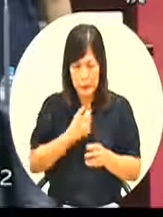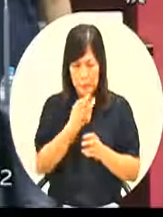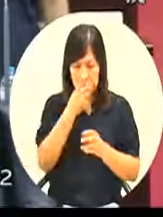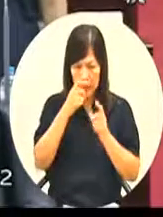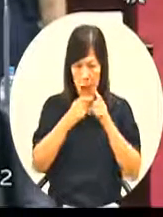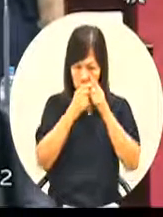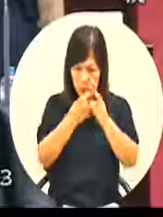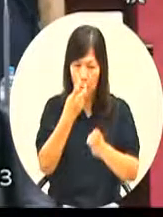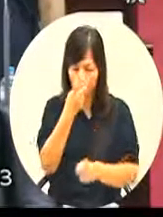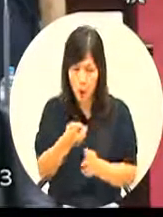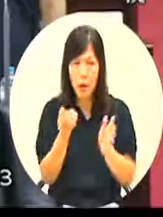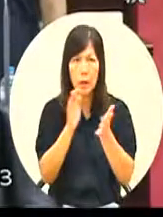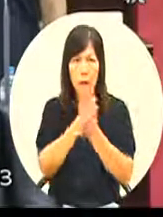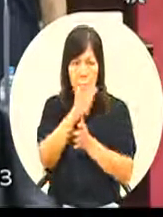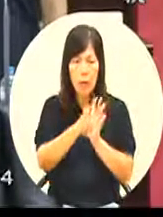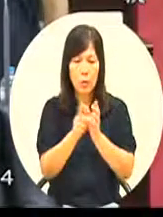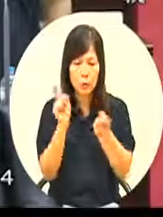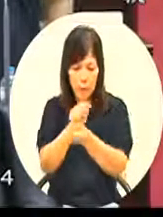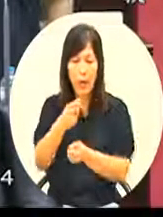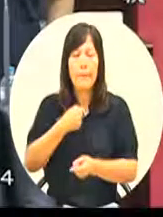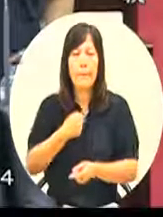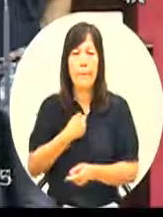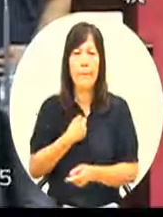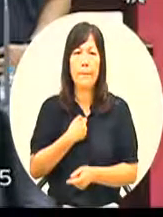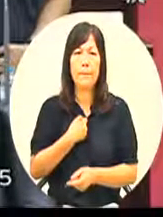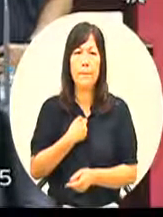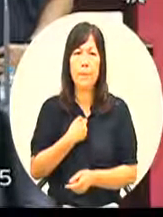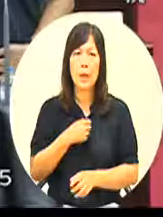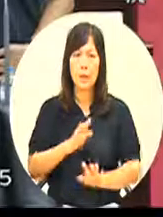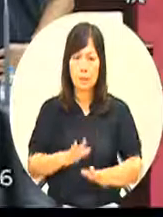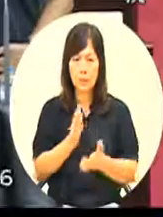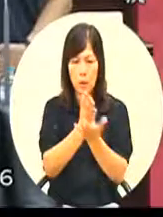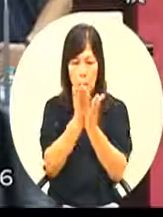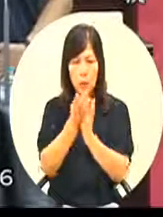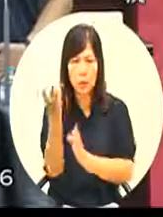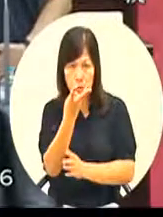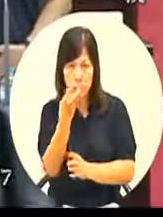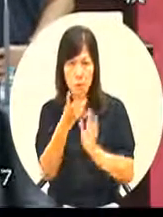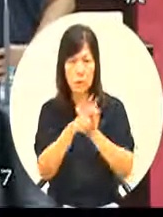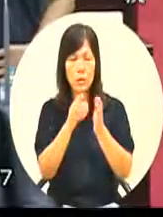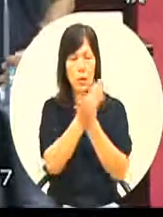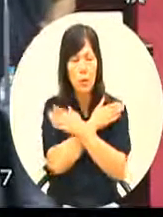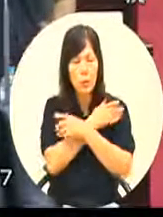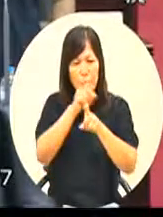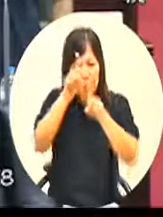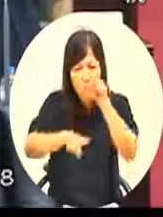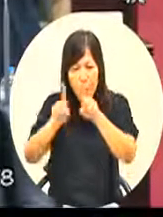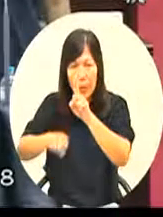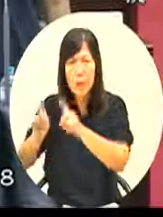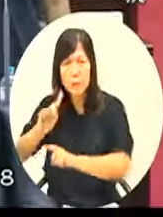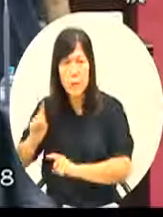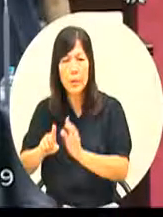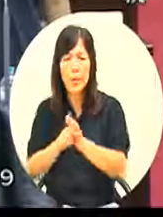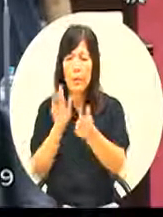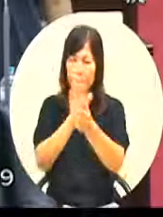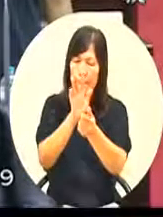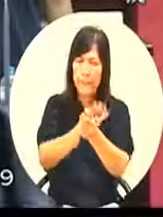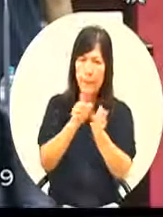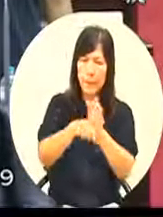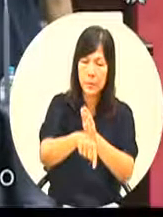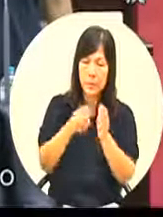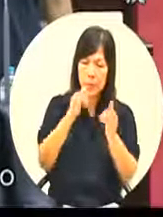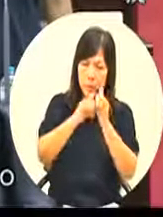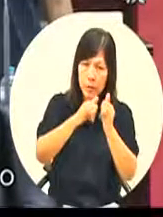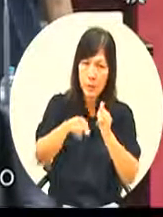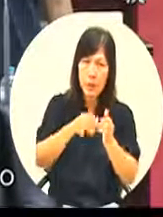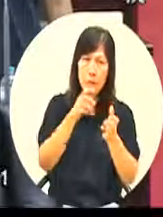之后，可以更清楚的知道现在这三种幼儿园到底的差异在哪里，如何协助我们的市民朋友、我